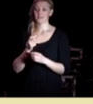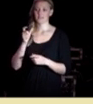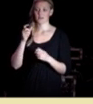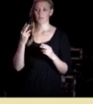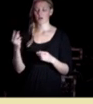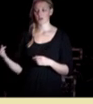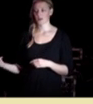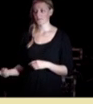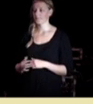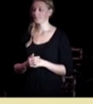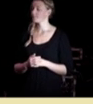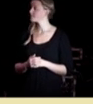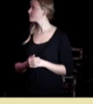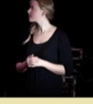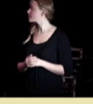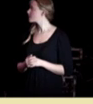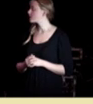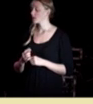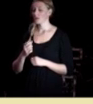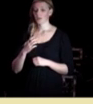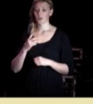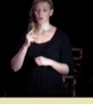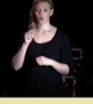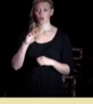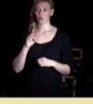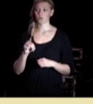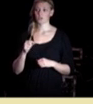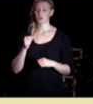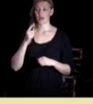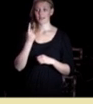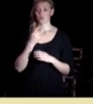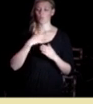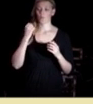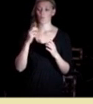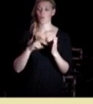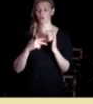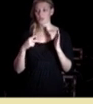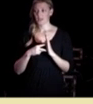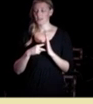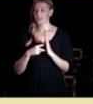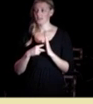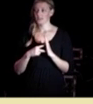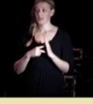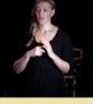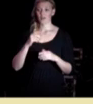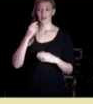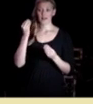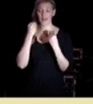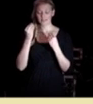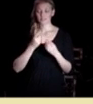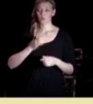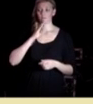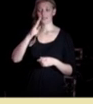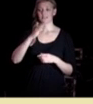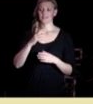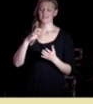Prosjekt Levevaner ved Kronstad DPS er et slikt prosjekt. Der i samarbeid med Lærings- og mestringssenteret